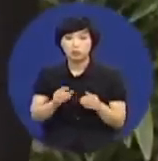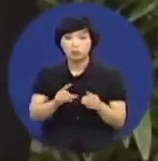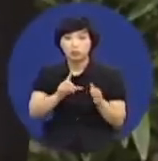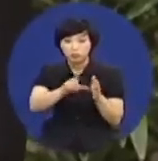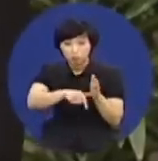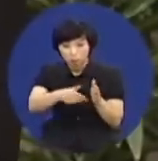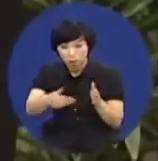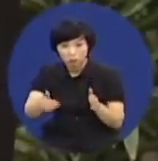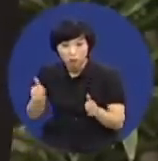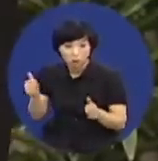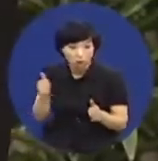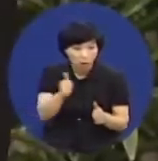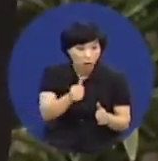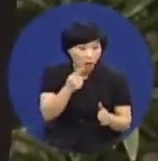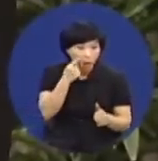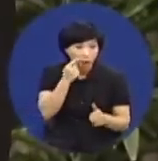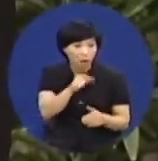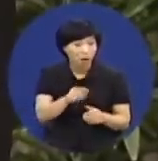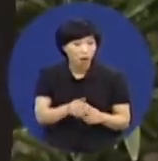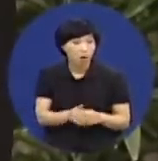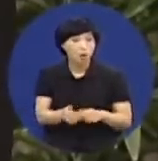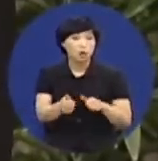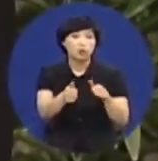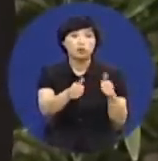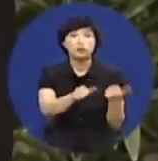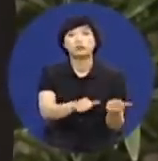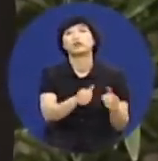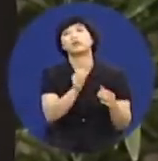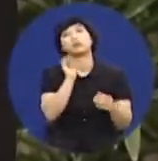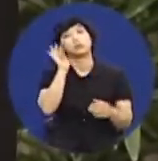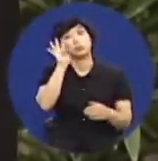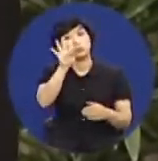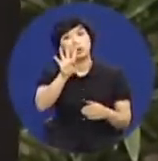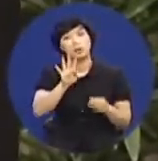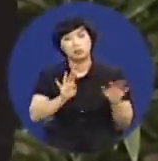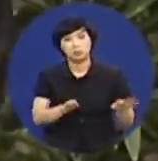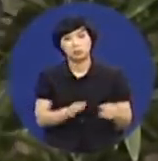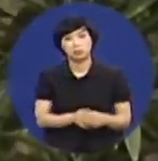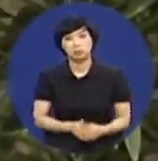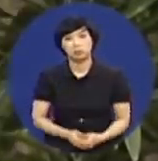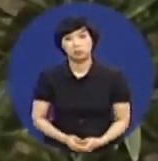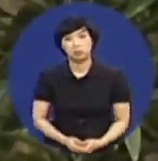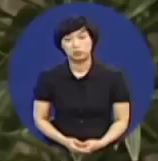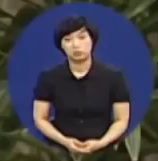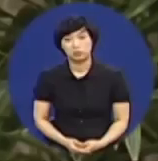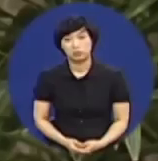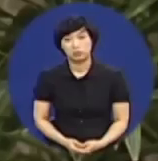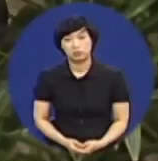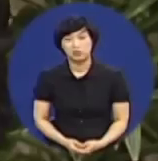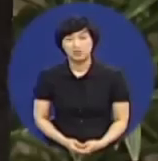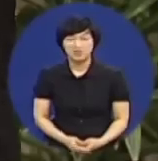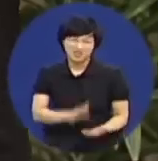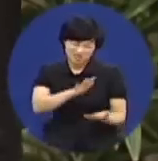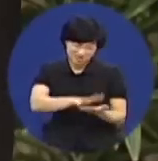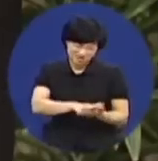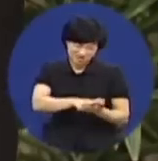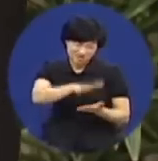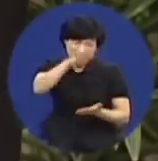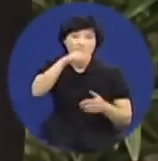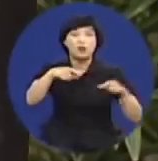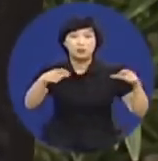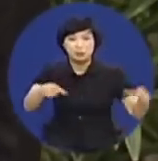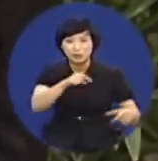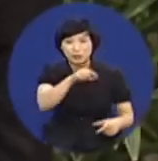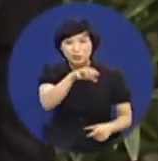からラザロのもとに向かったのです。しかし行ってみたら死んで4日が経っていました。その中東